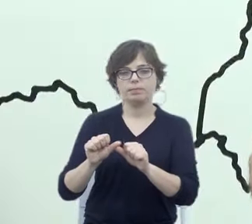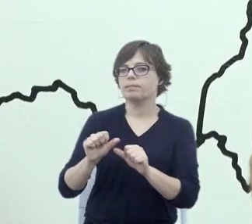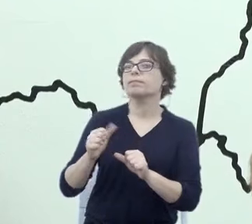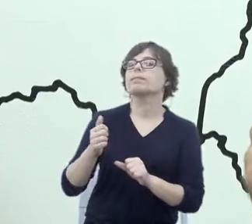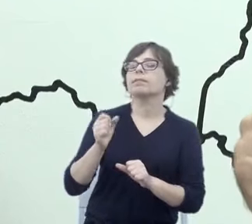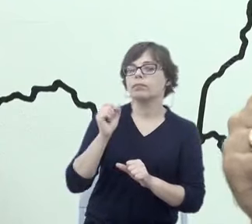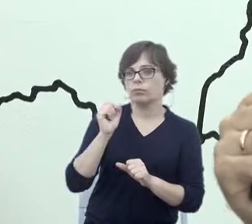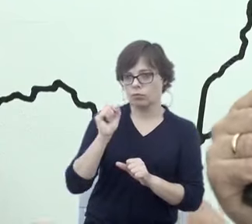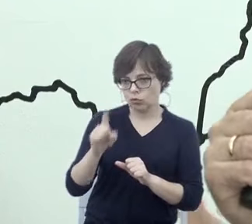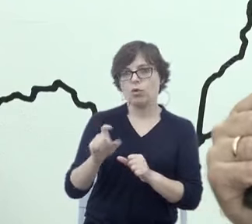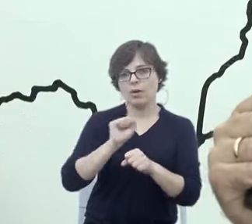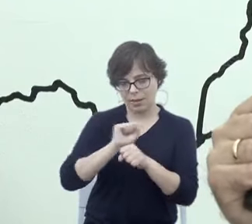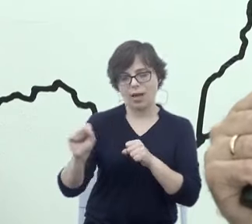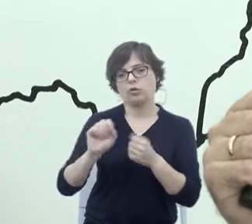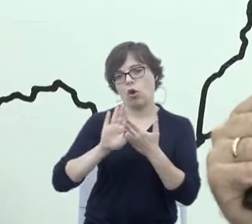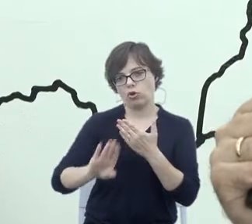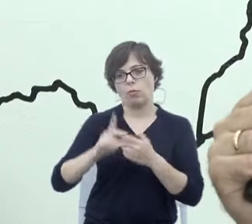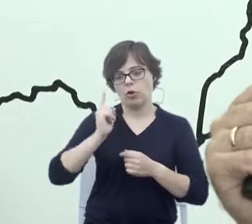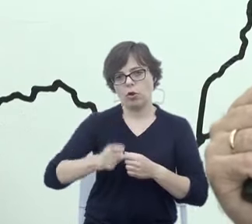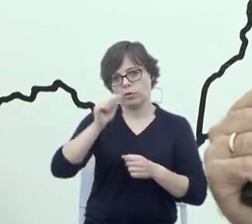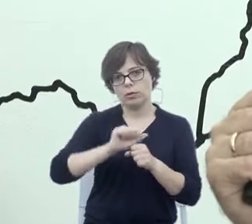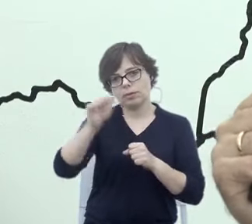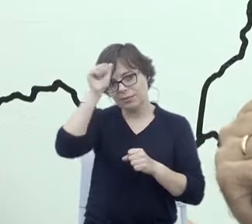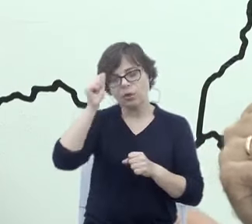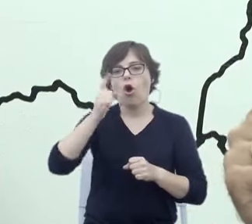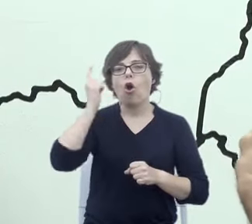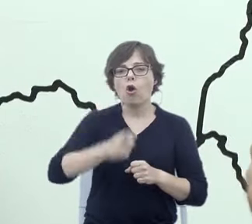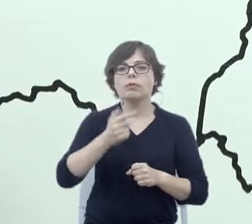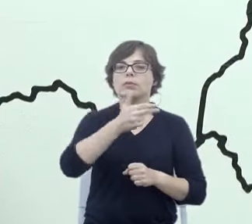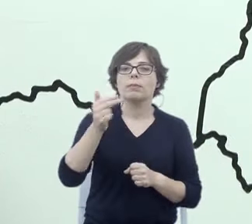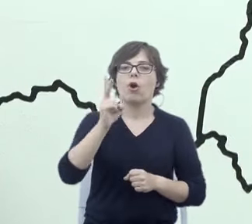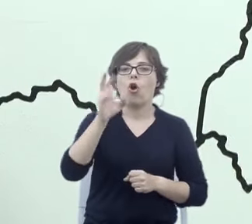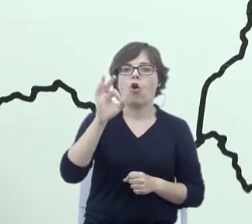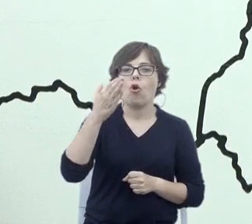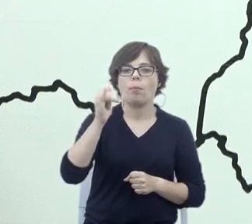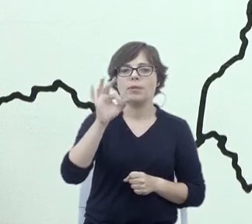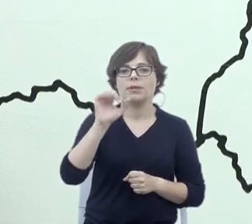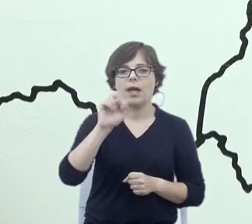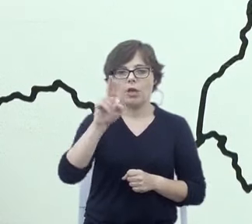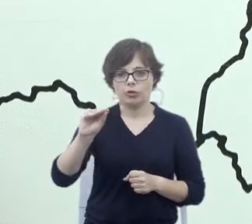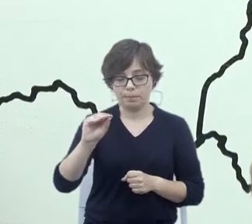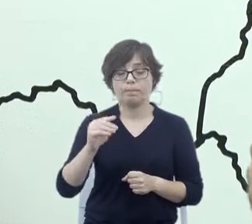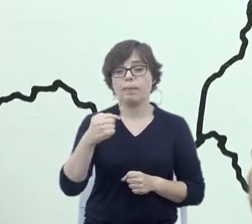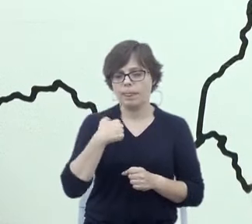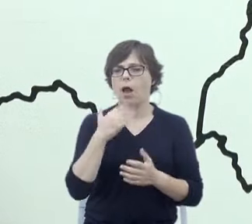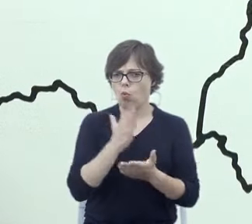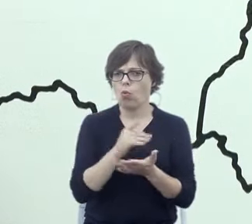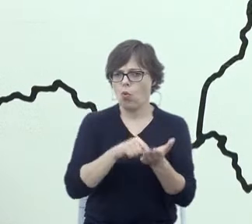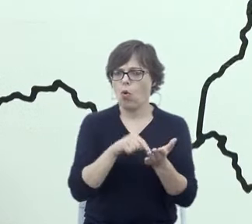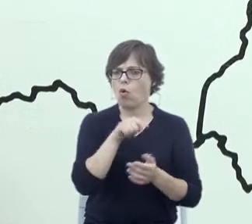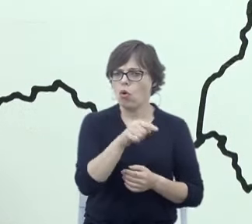odrębne rozkazy. Jest tak zwany rozkaz o komisarzach. To jest to, o czym ja wspominałem i